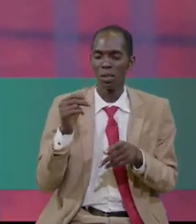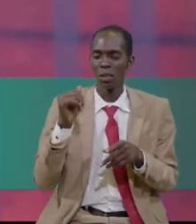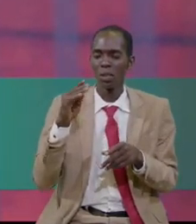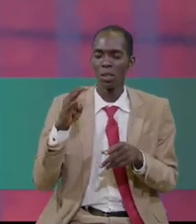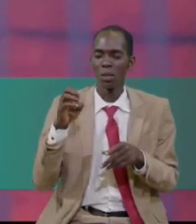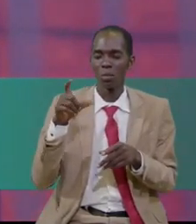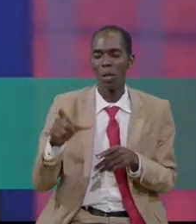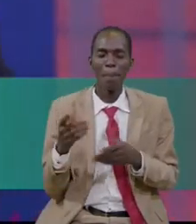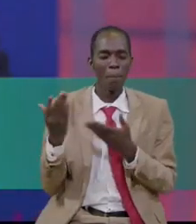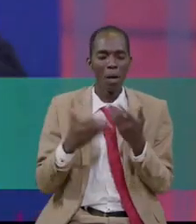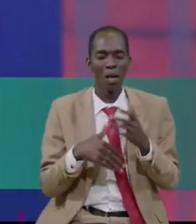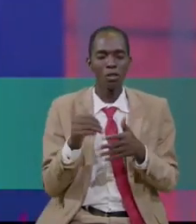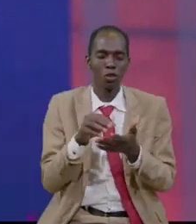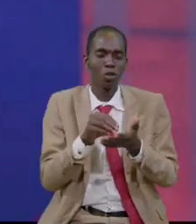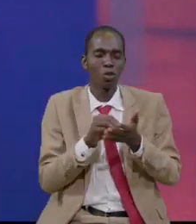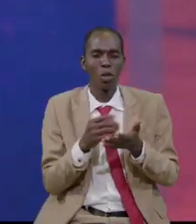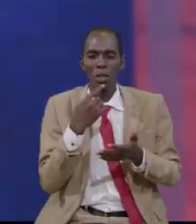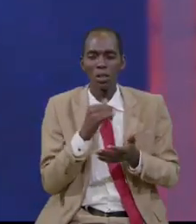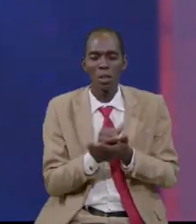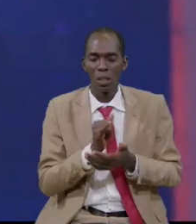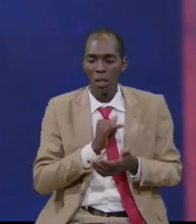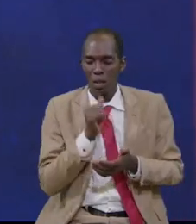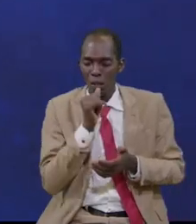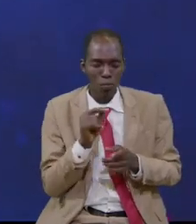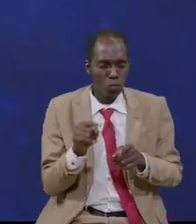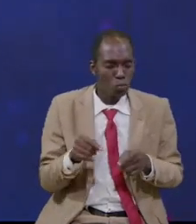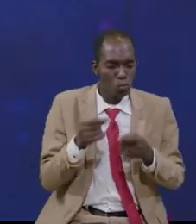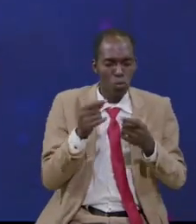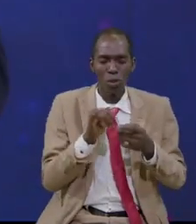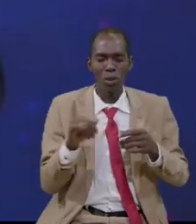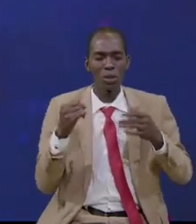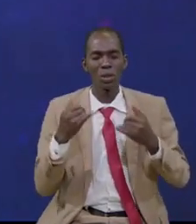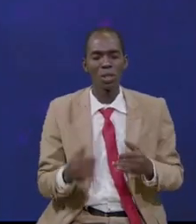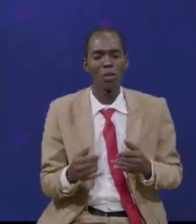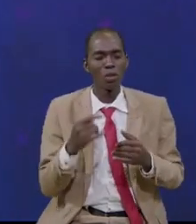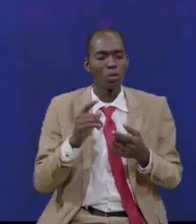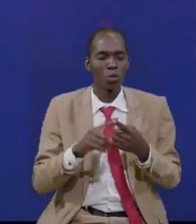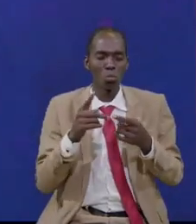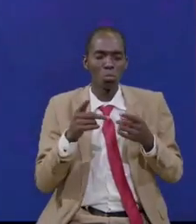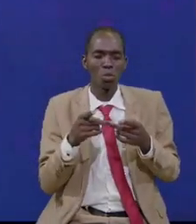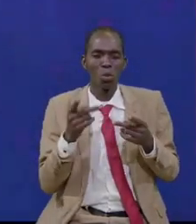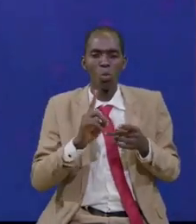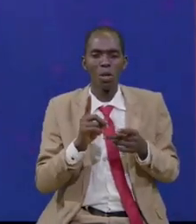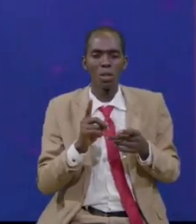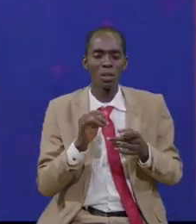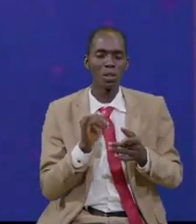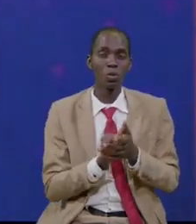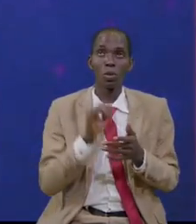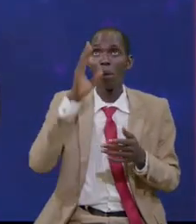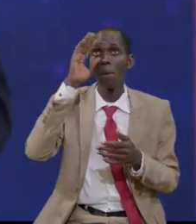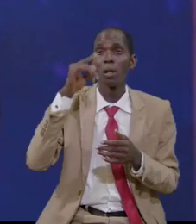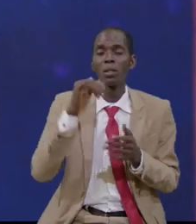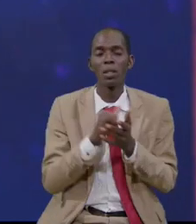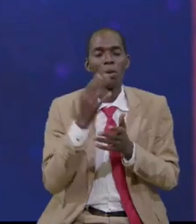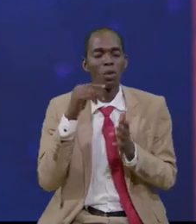Abel amène le sacrifice acceptable. Moi, oh, je regarde à l'agneau qui a été crucifié pour le monde. Caïn dit